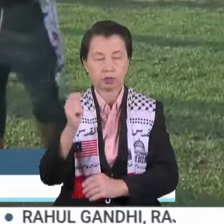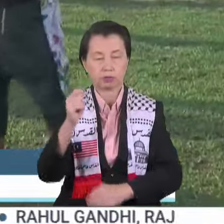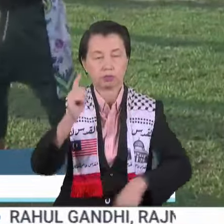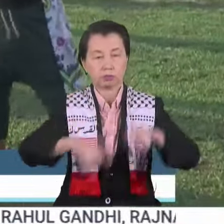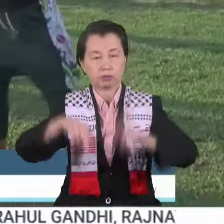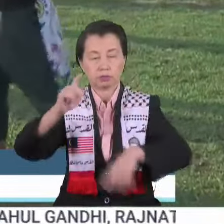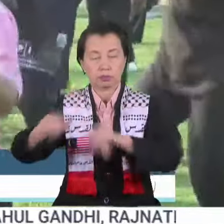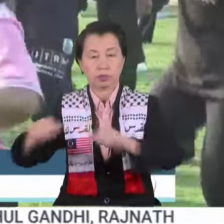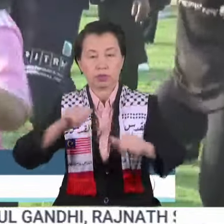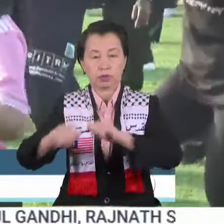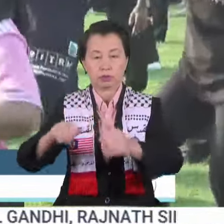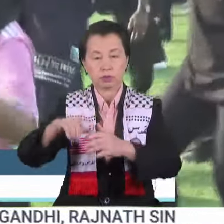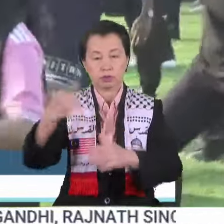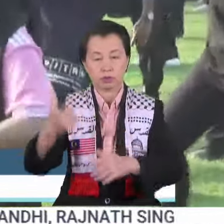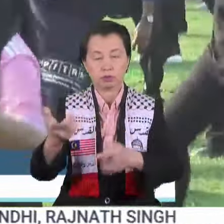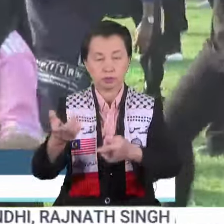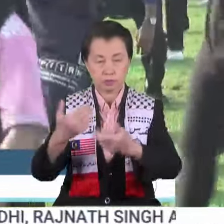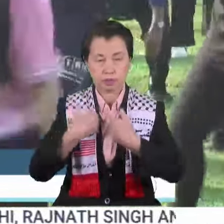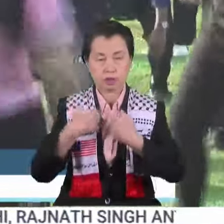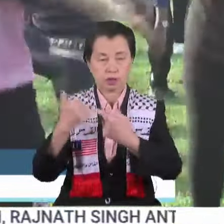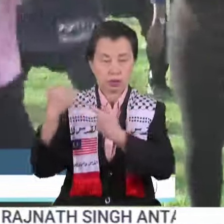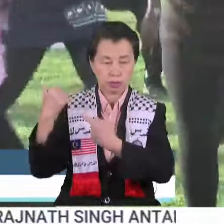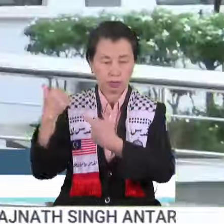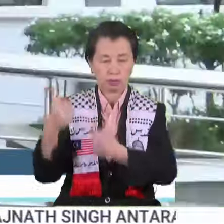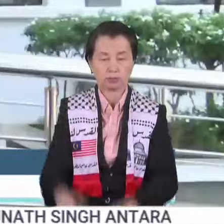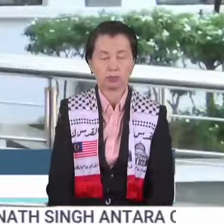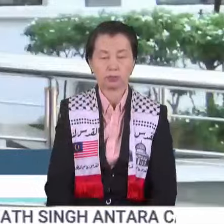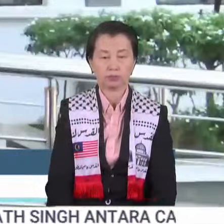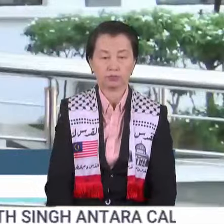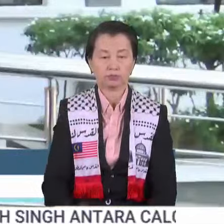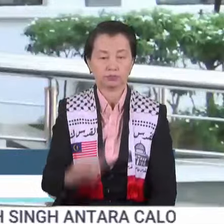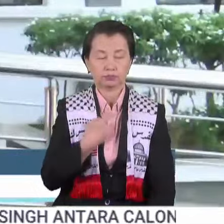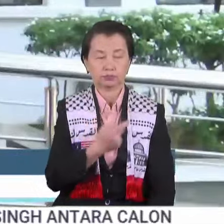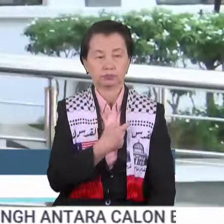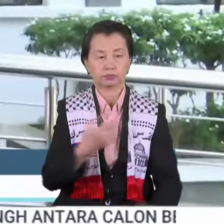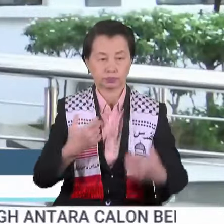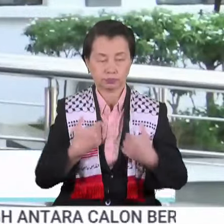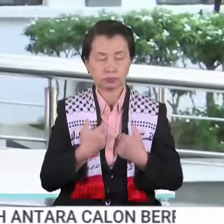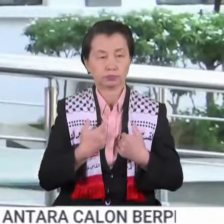Pelbagai aktiviti lain turut disediakan. Kita ada